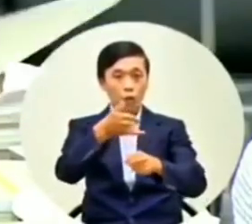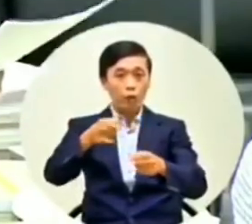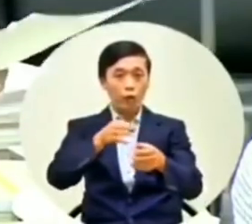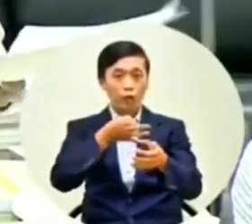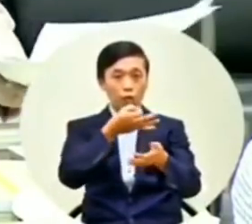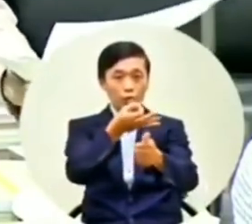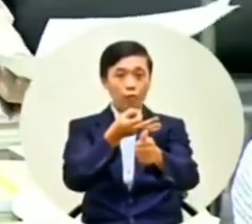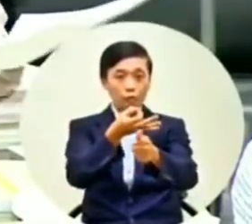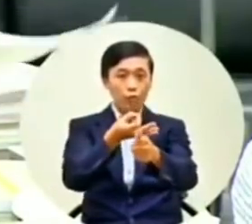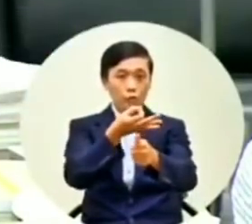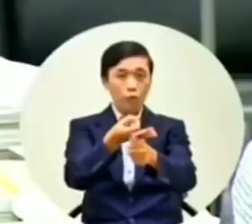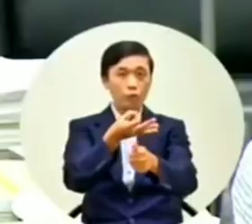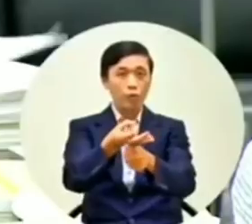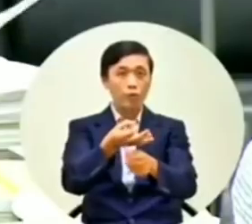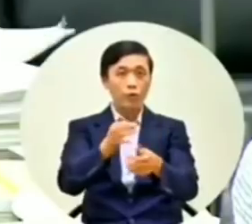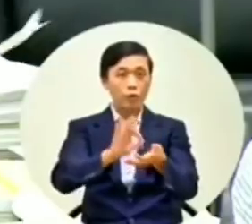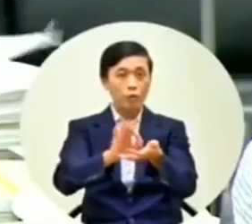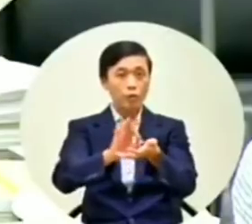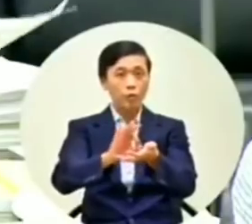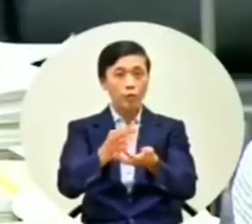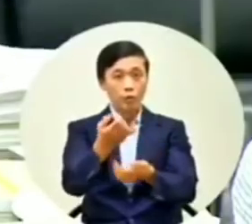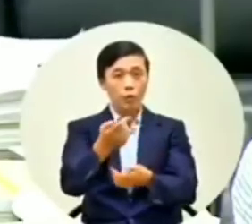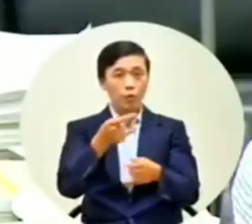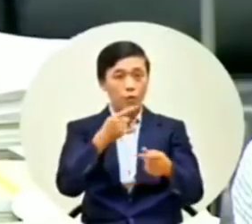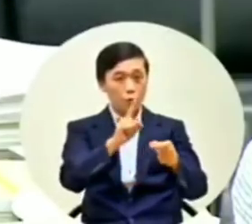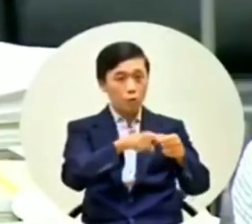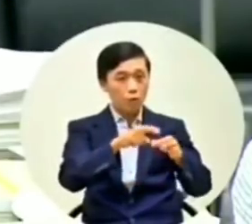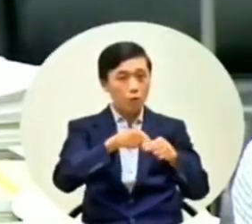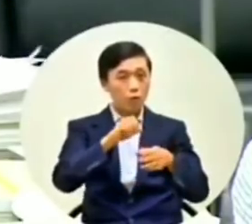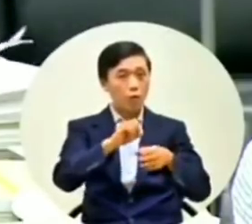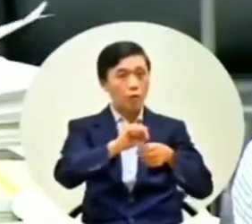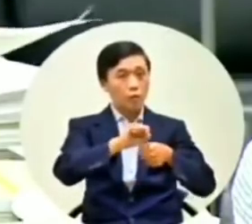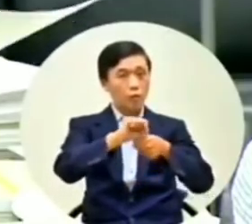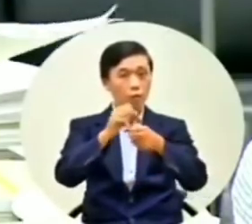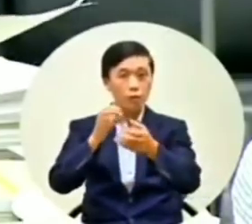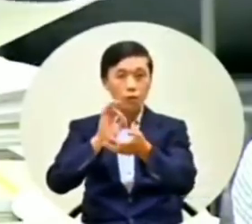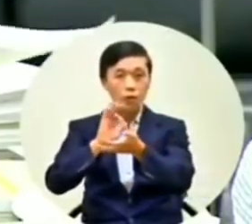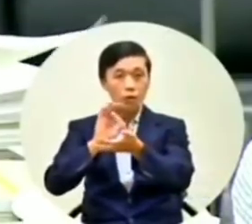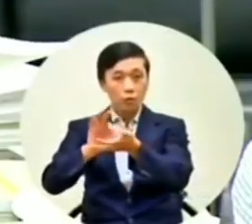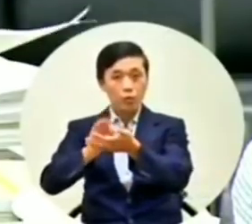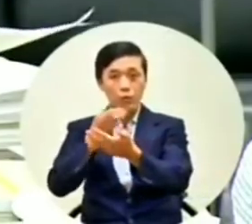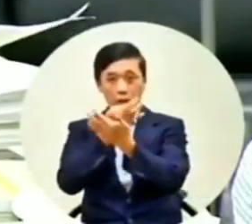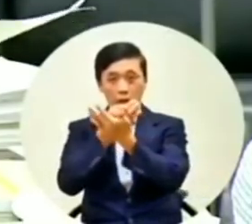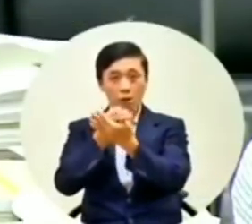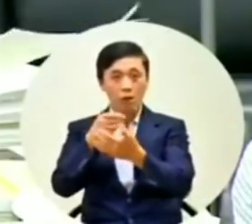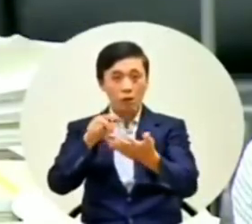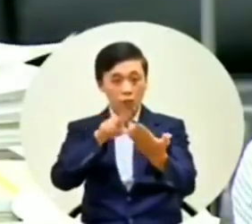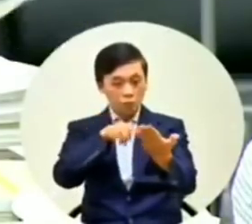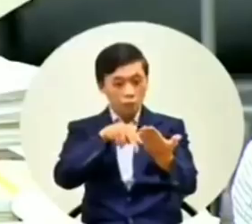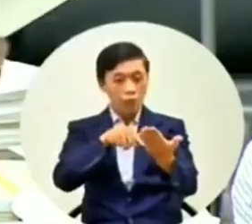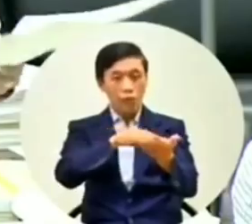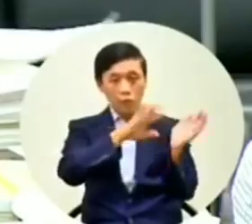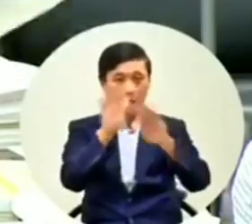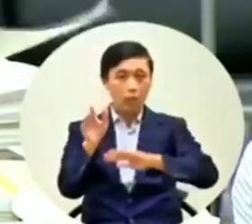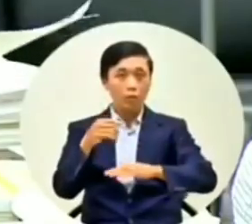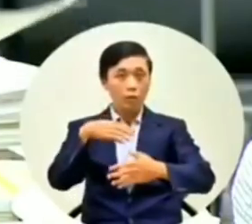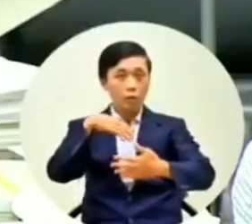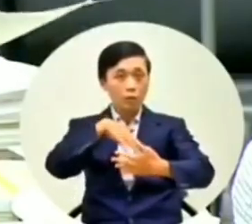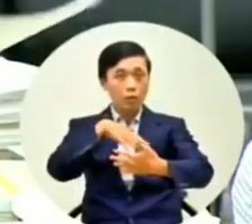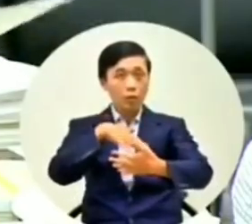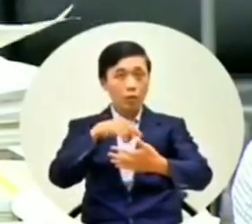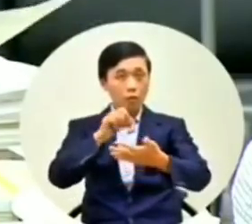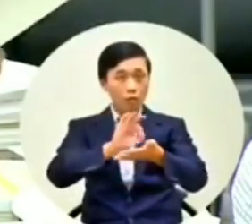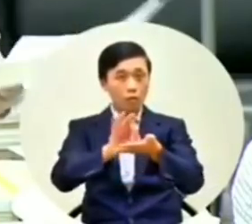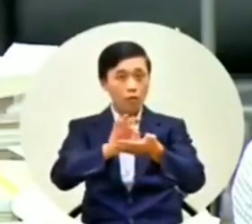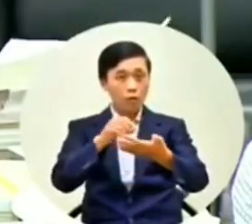高，那如何开源节流等等，是不是能够在这份里面呢，我们完全看不到更好的一个这样